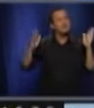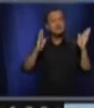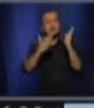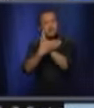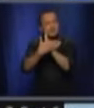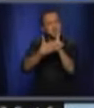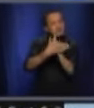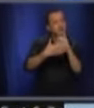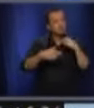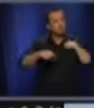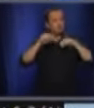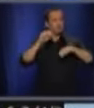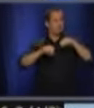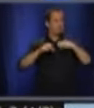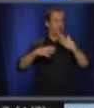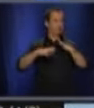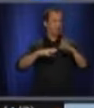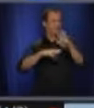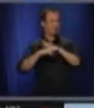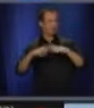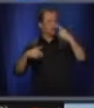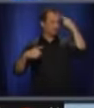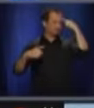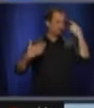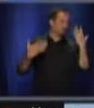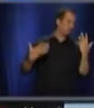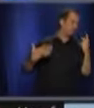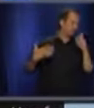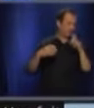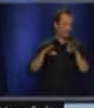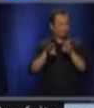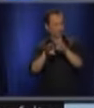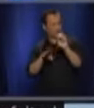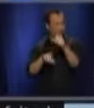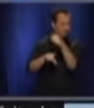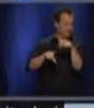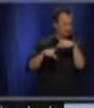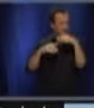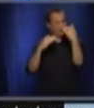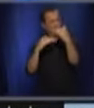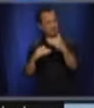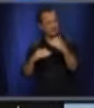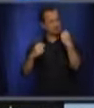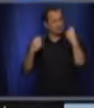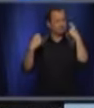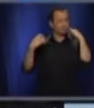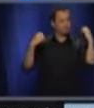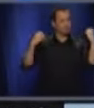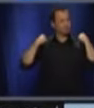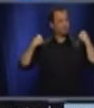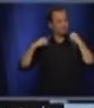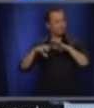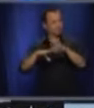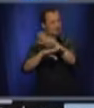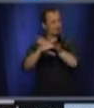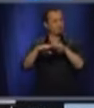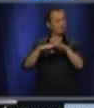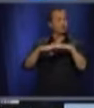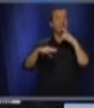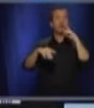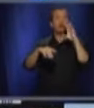fallait considérer fermer ou restreindre. Mais pour le moment, on n'observe pas assez de transmission dans les milieux comme ça